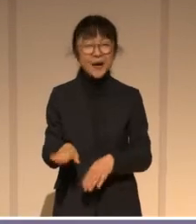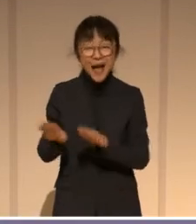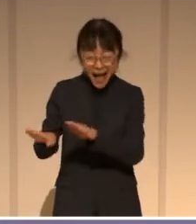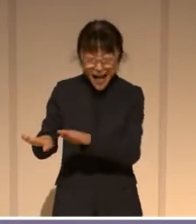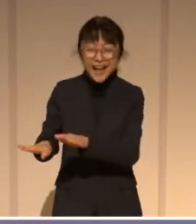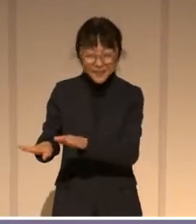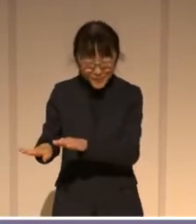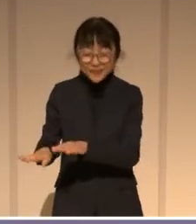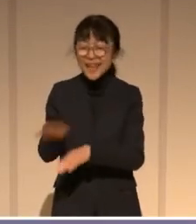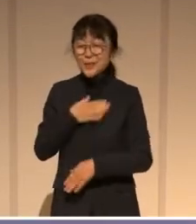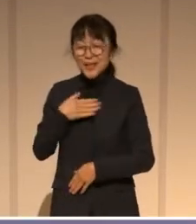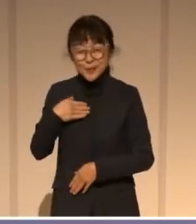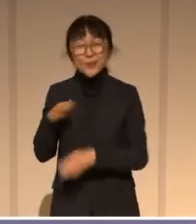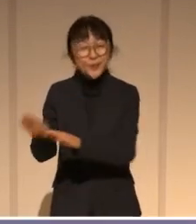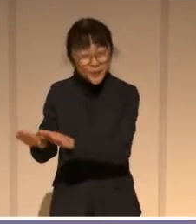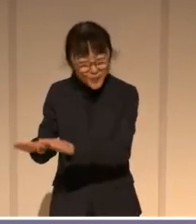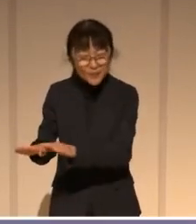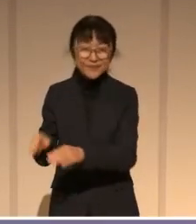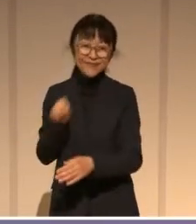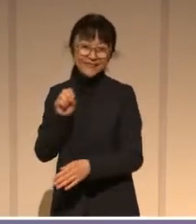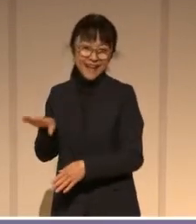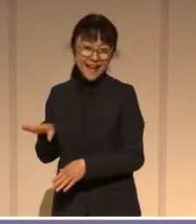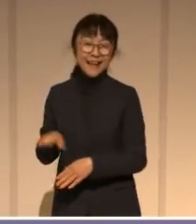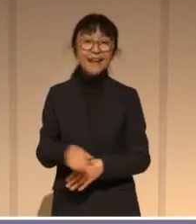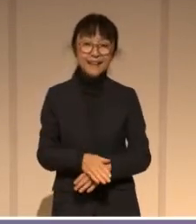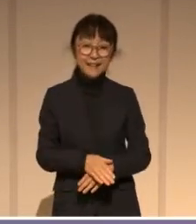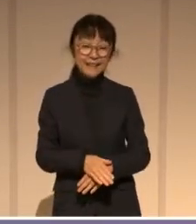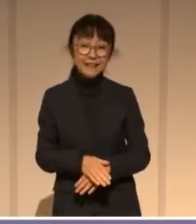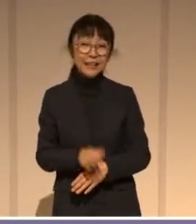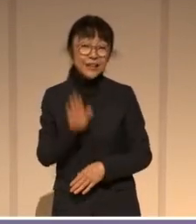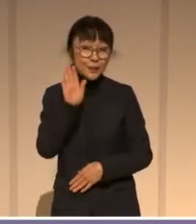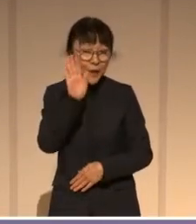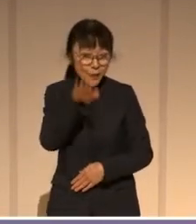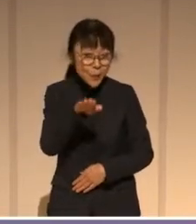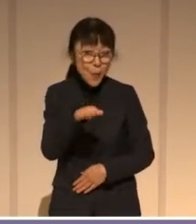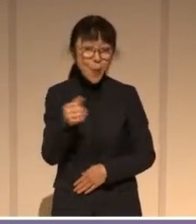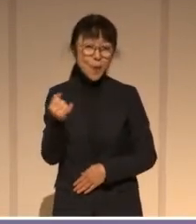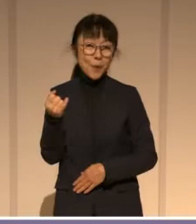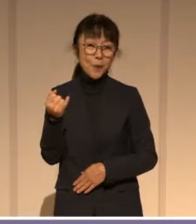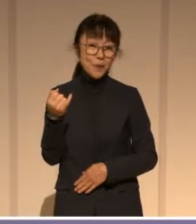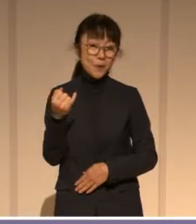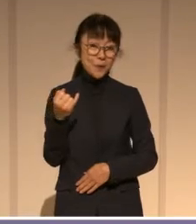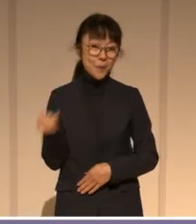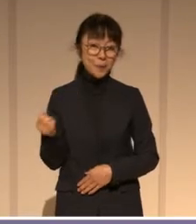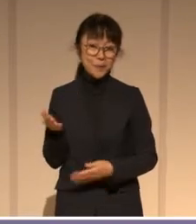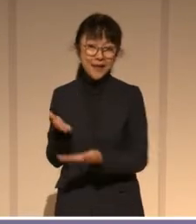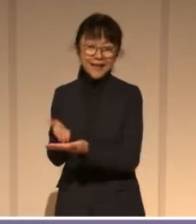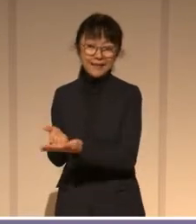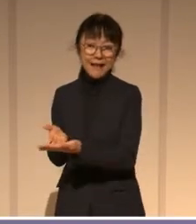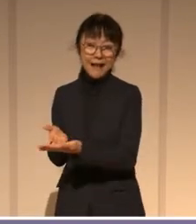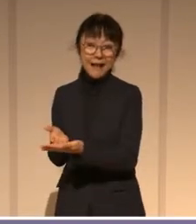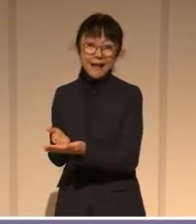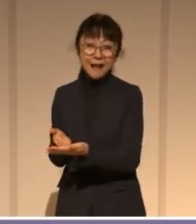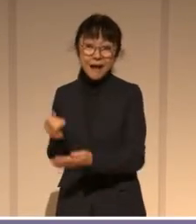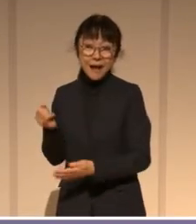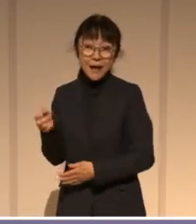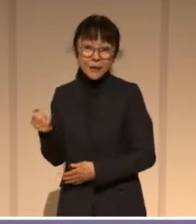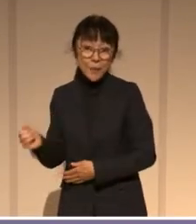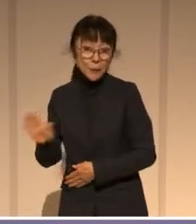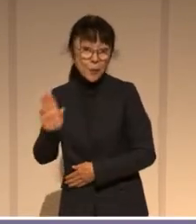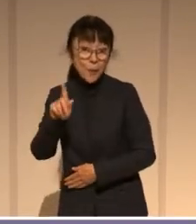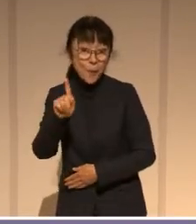て来ないよっはい改めて the 後日愛されてどうでした大ニュースですよ